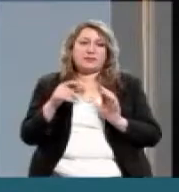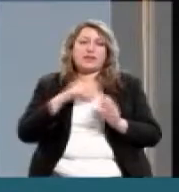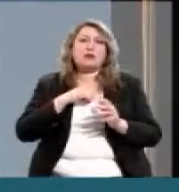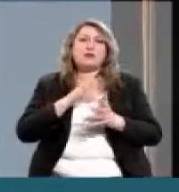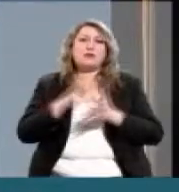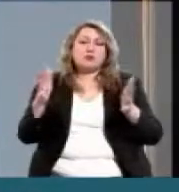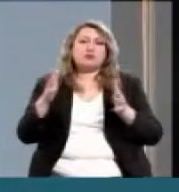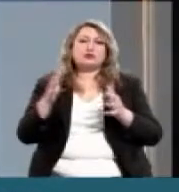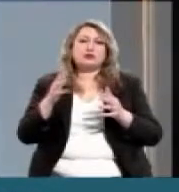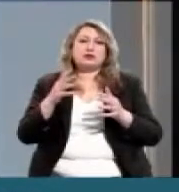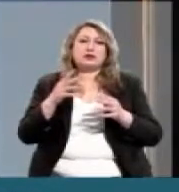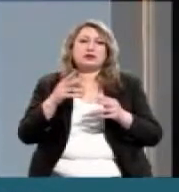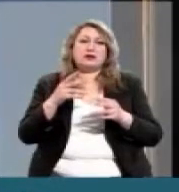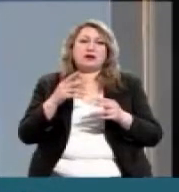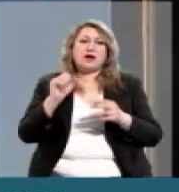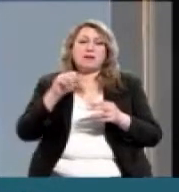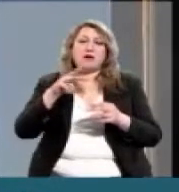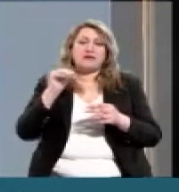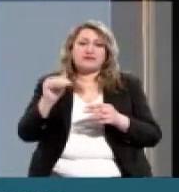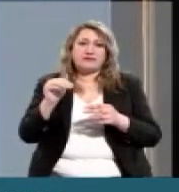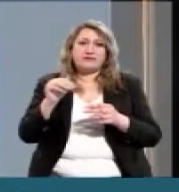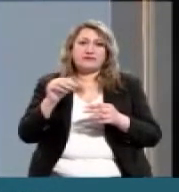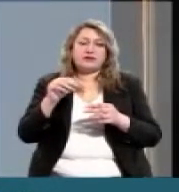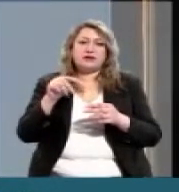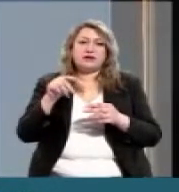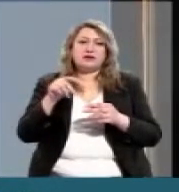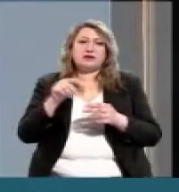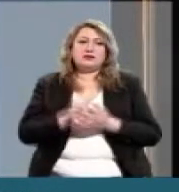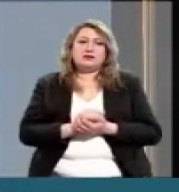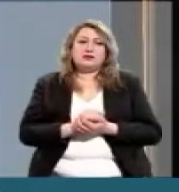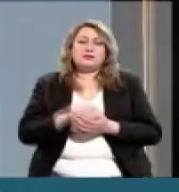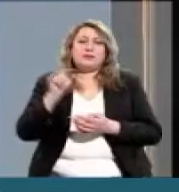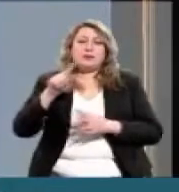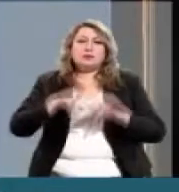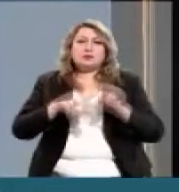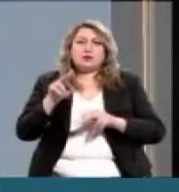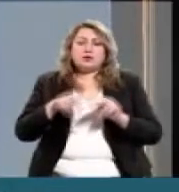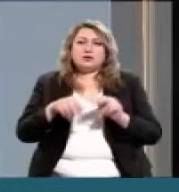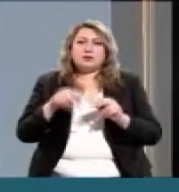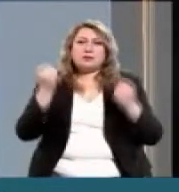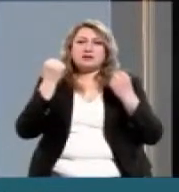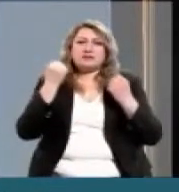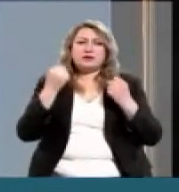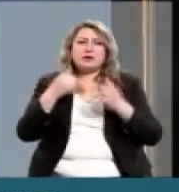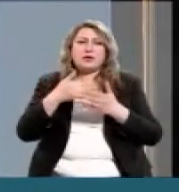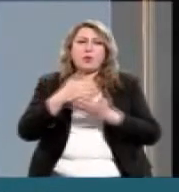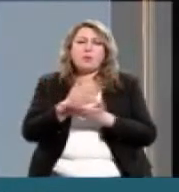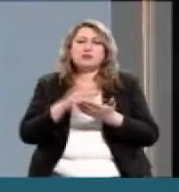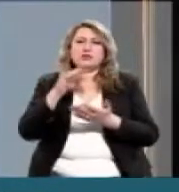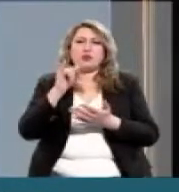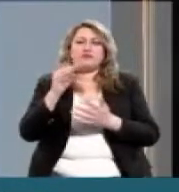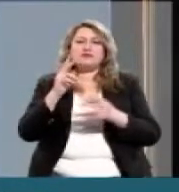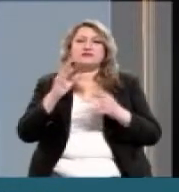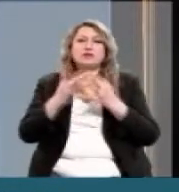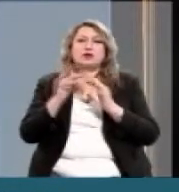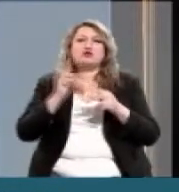Наибольший вклад внесло ТО «Железнодорожное АМФ» в лице директора Артемка Максима Федоровича, который построил спортивный комплекс «Триумф» в селе Железнодорожное